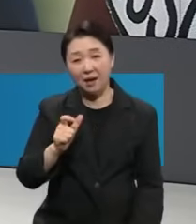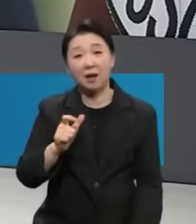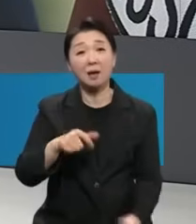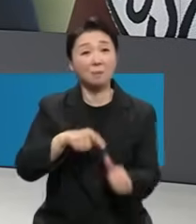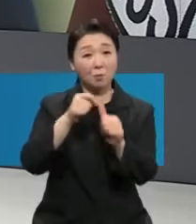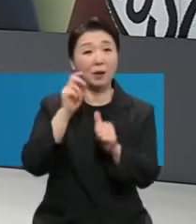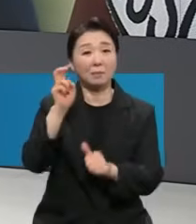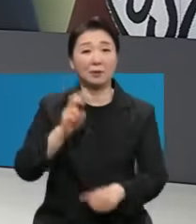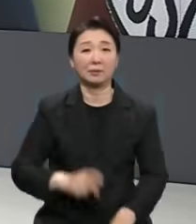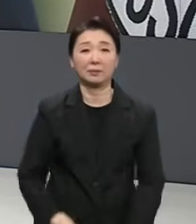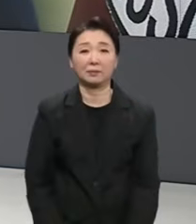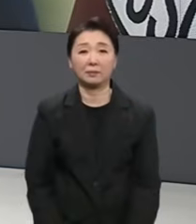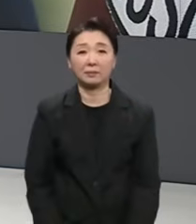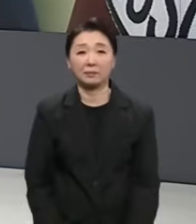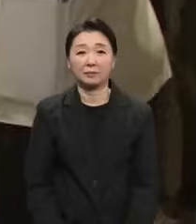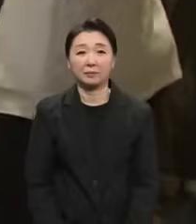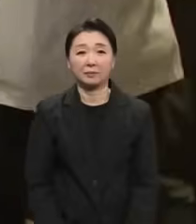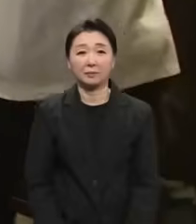않습니다. 박유미 기자입니다.